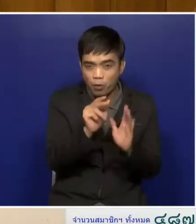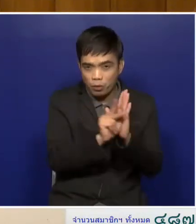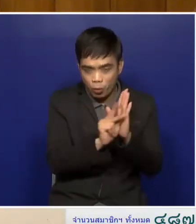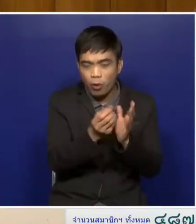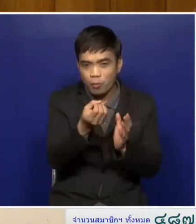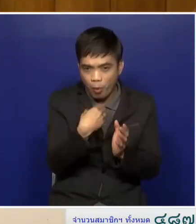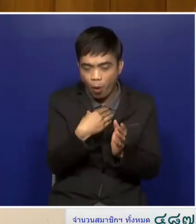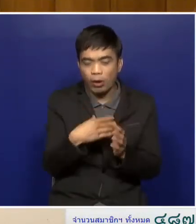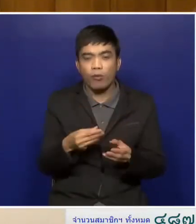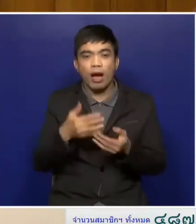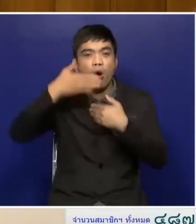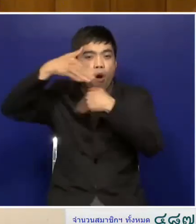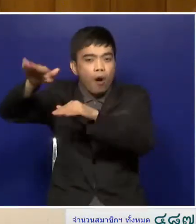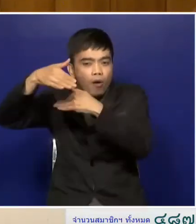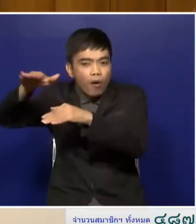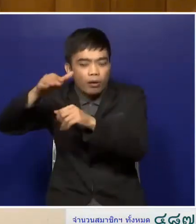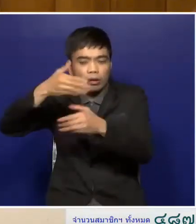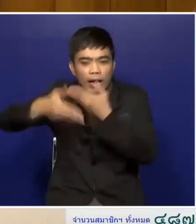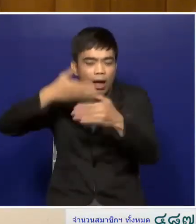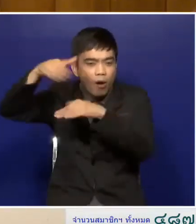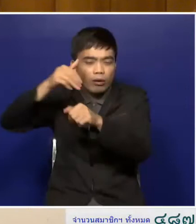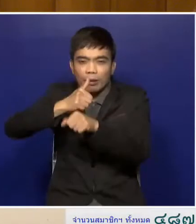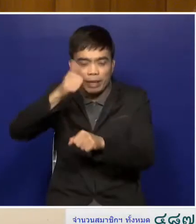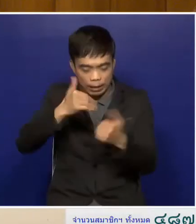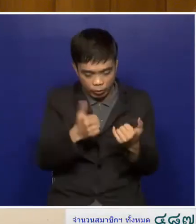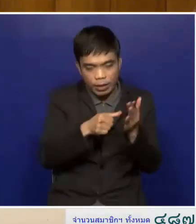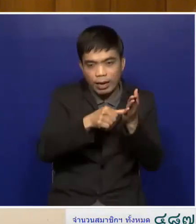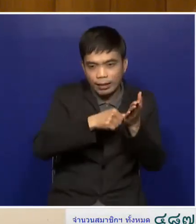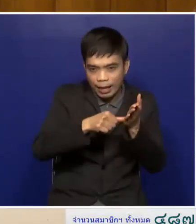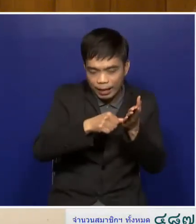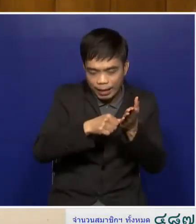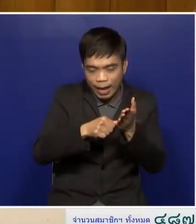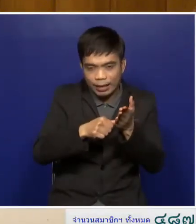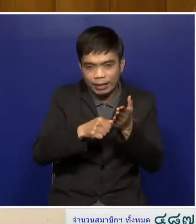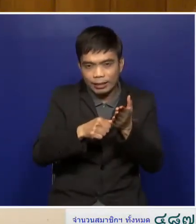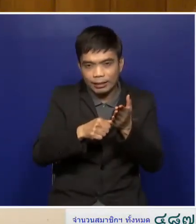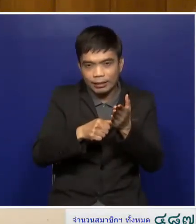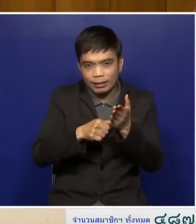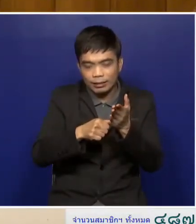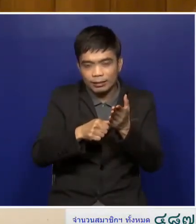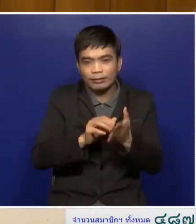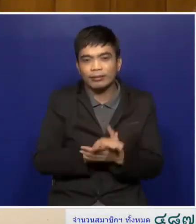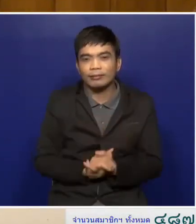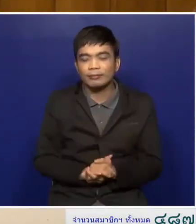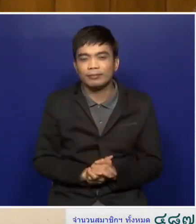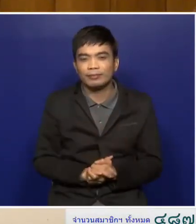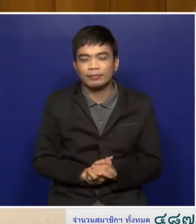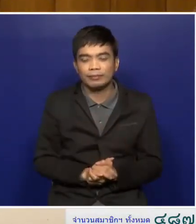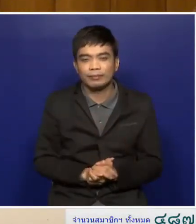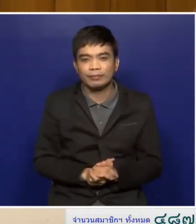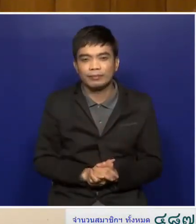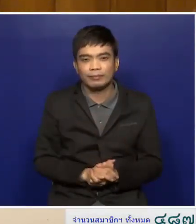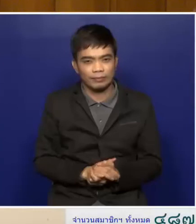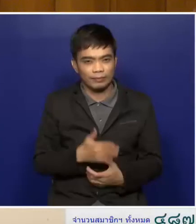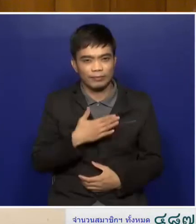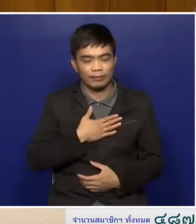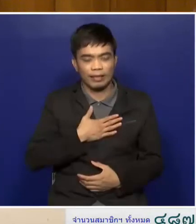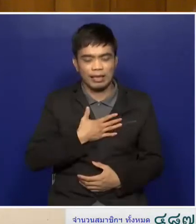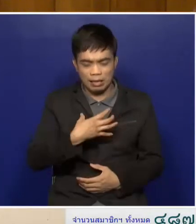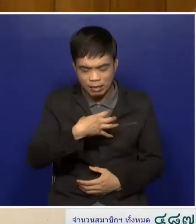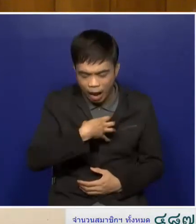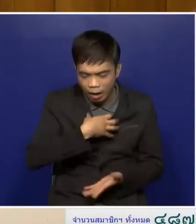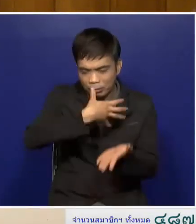ฮ